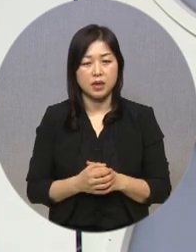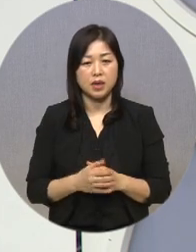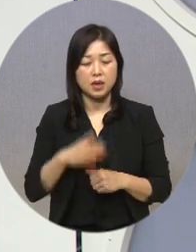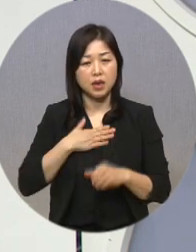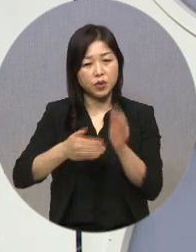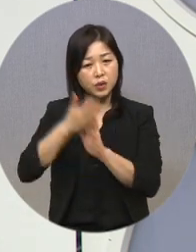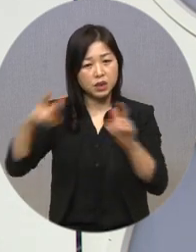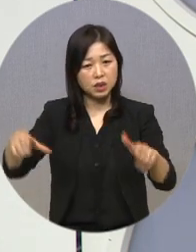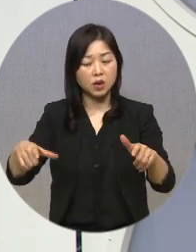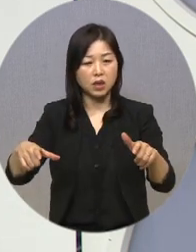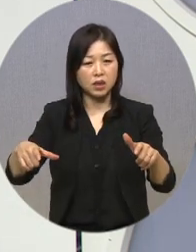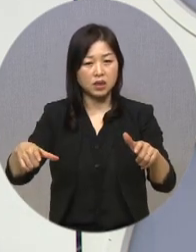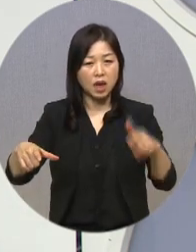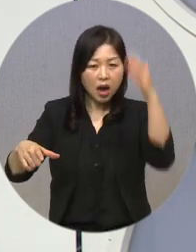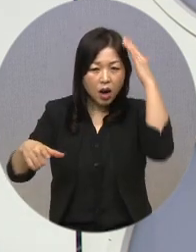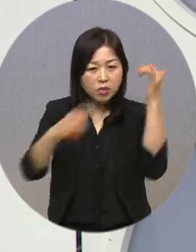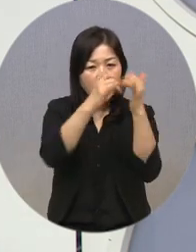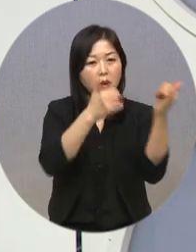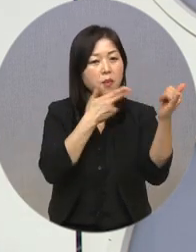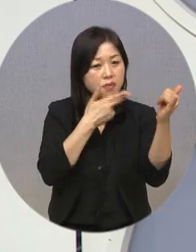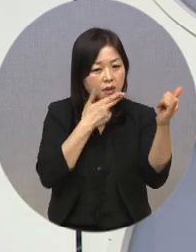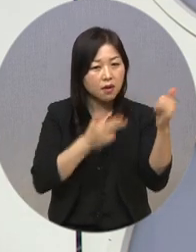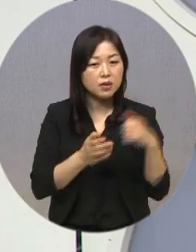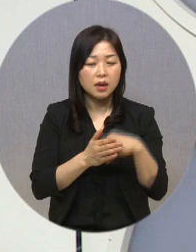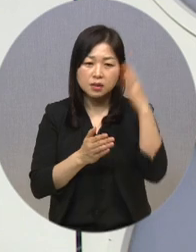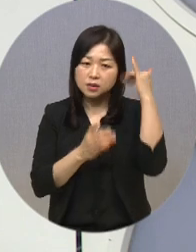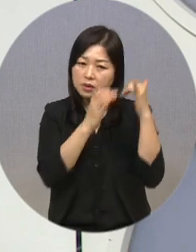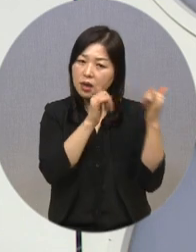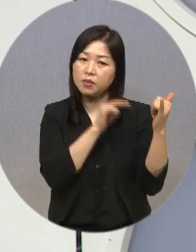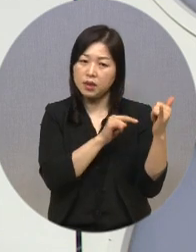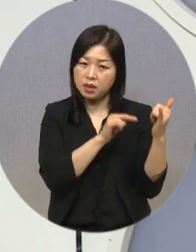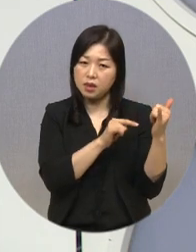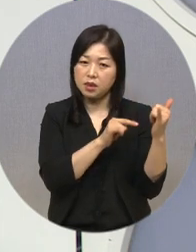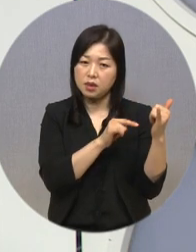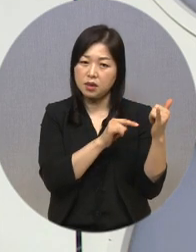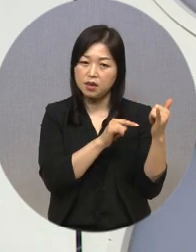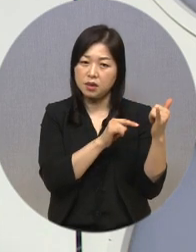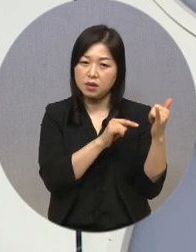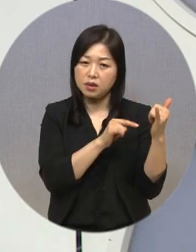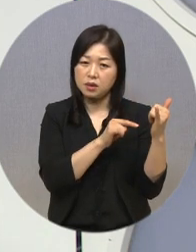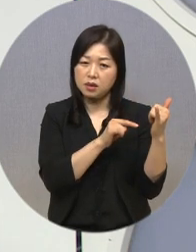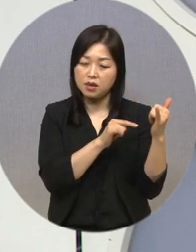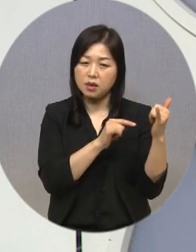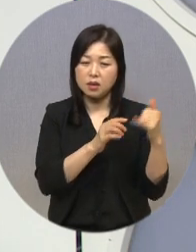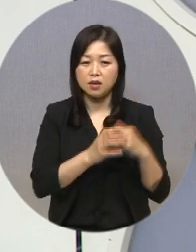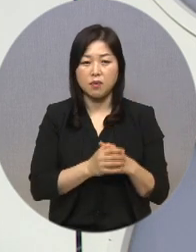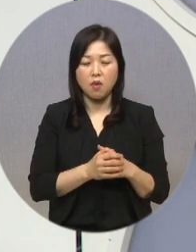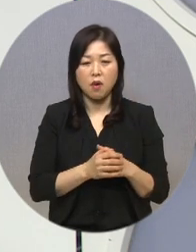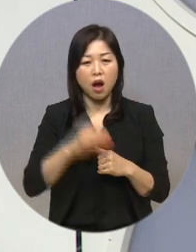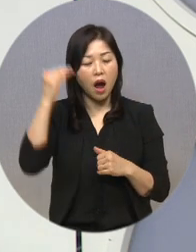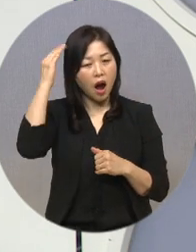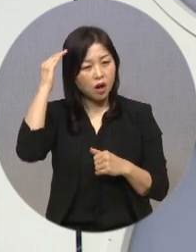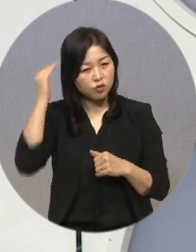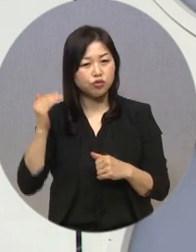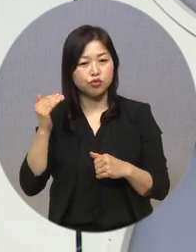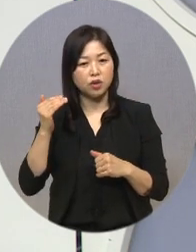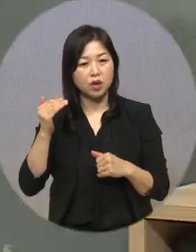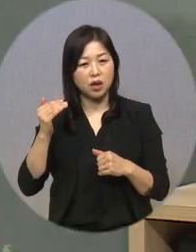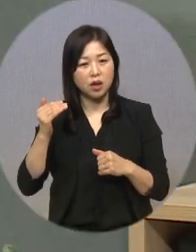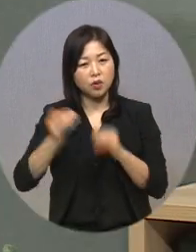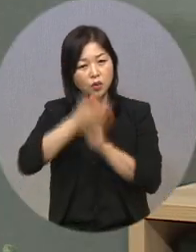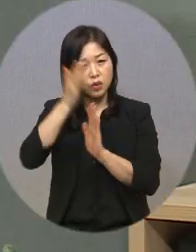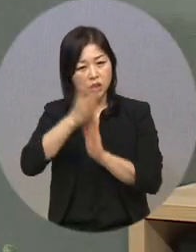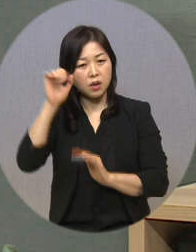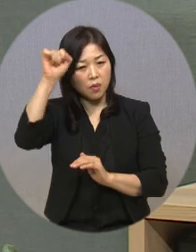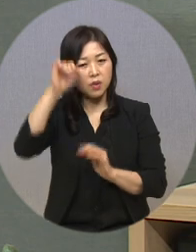도시에는 흑인이 없으니까 잘 몰랐는데 왜 흑인들이 저렇게 그때 한국 타운 데모였을 때 제가 갔었습니다.